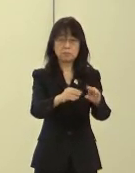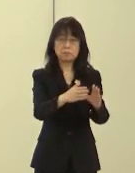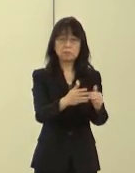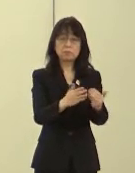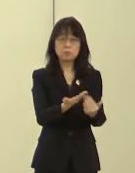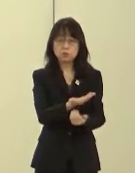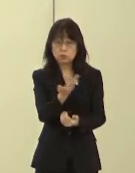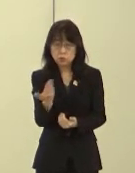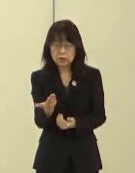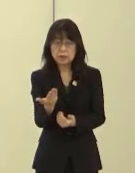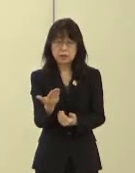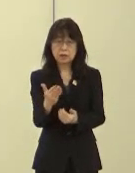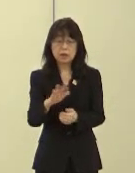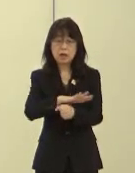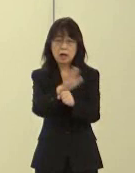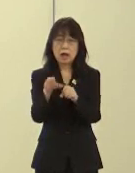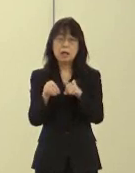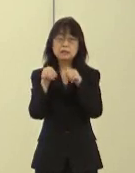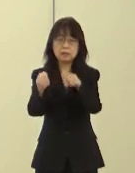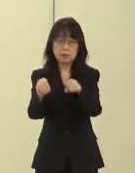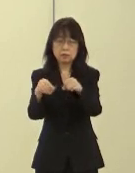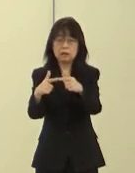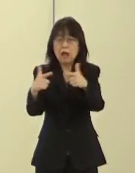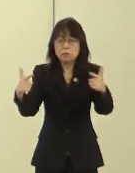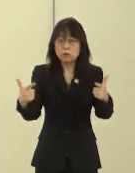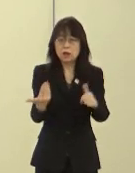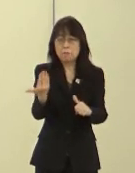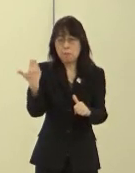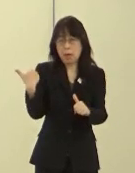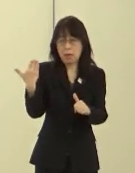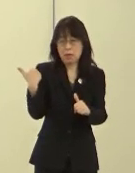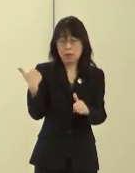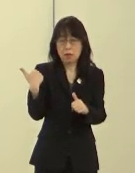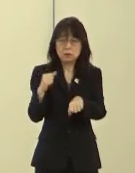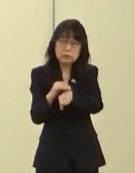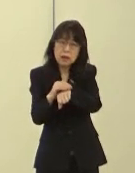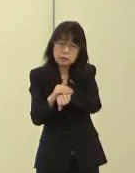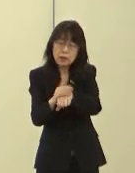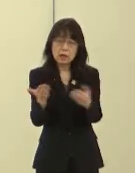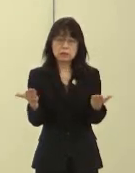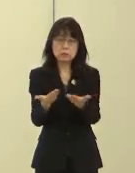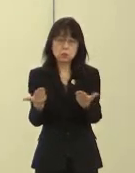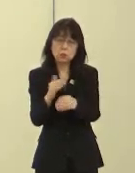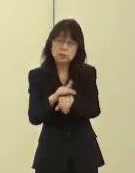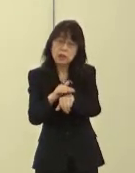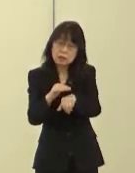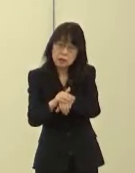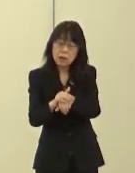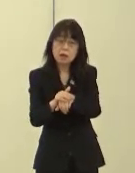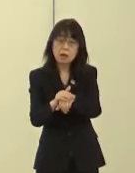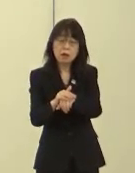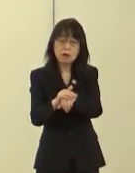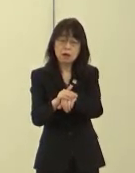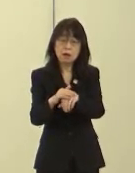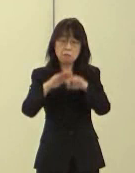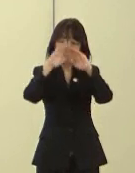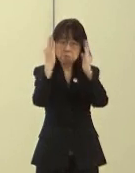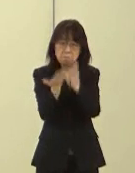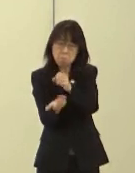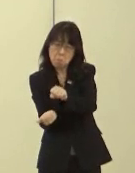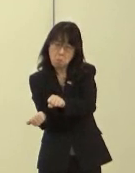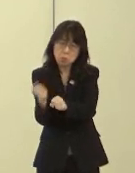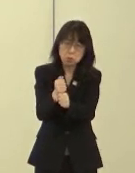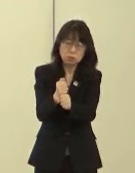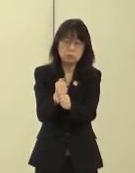拡大する前の生活様式、仕事の仕方ということに完全に戻るという状況ではありません。引き